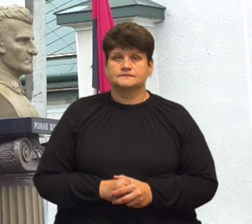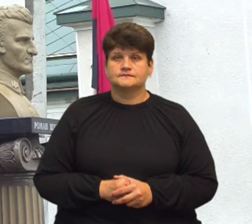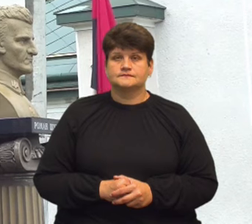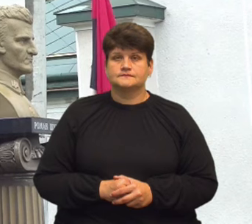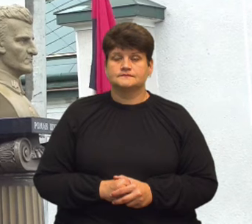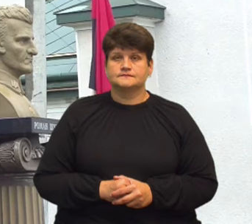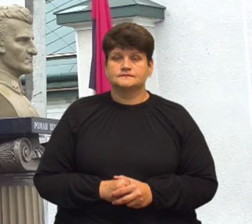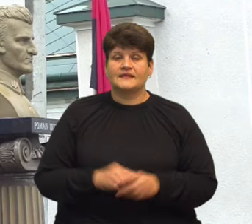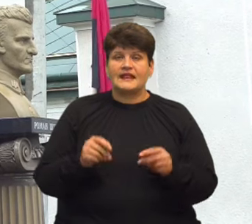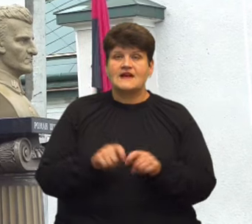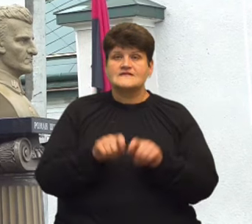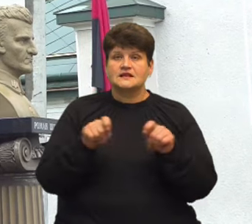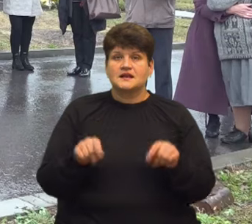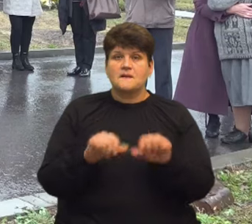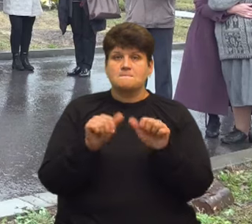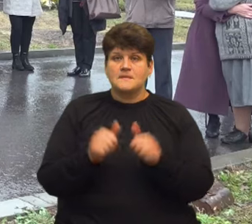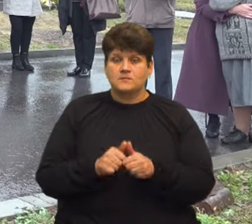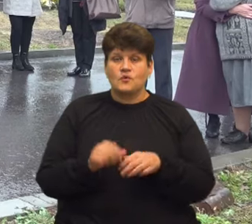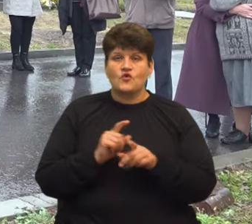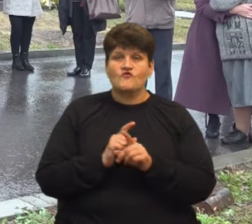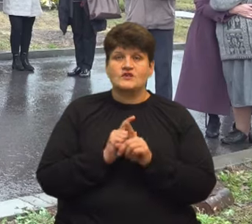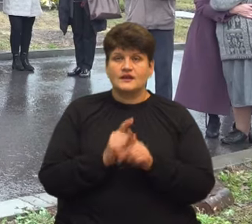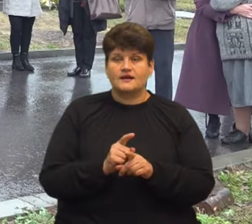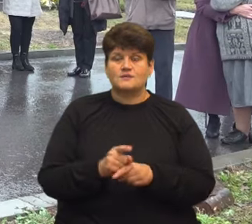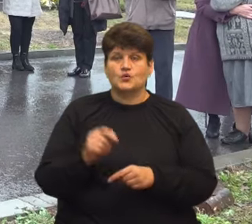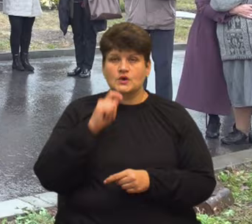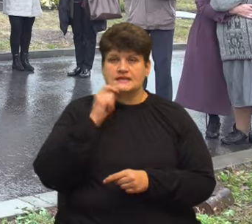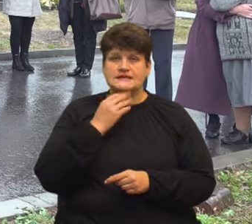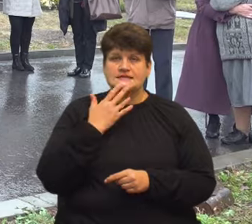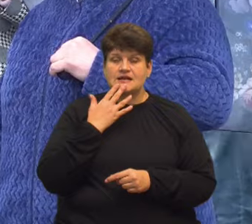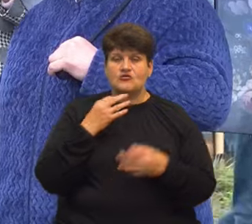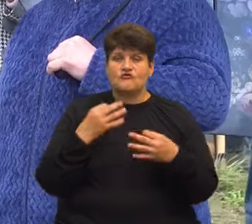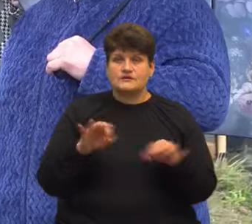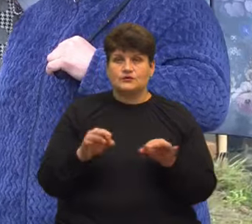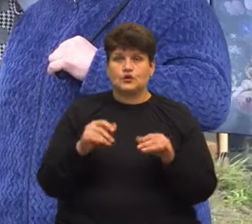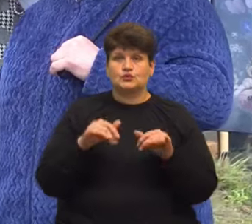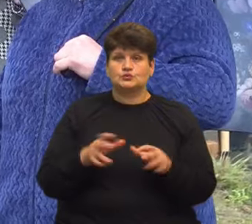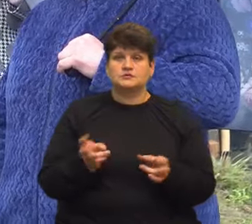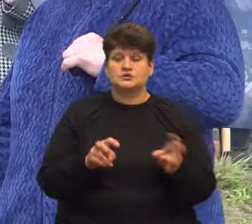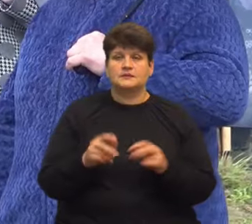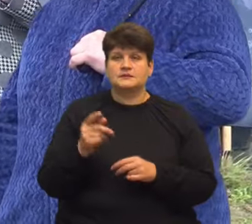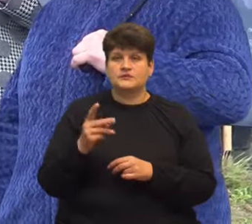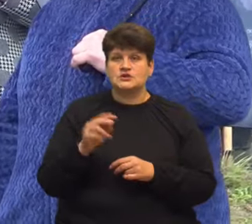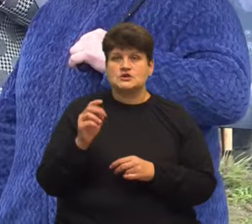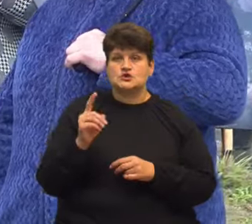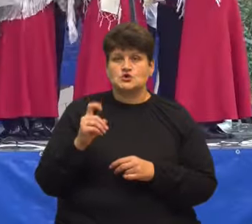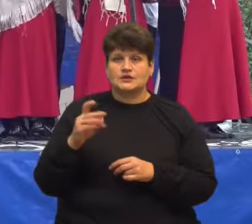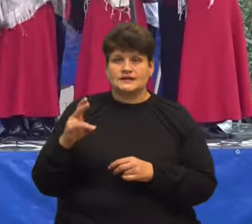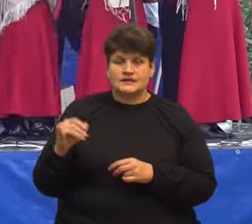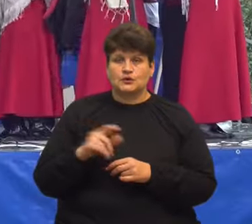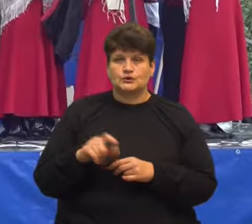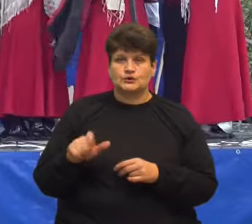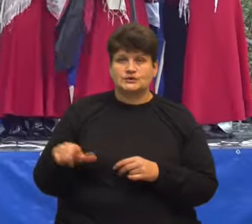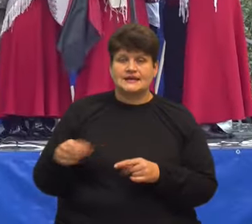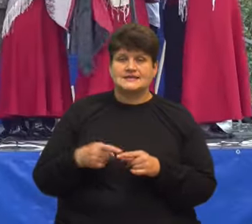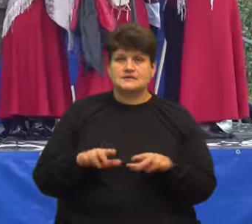На відкриття пам'ятників провідникам українського національно-визвольного руху прийшли 150 людей. Це місцеві жителі, громадські